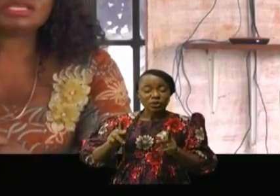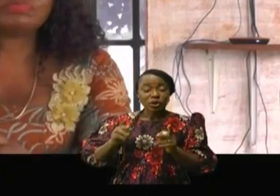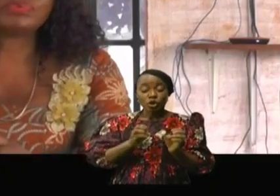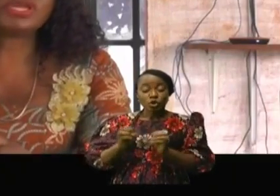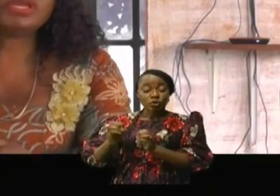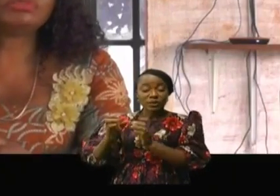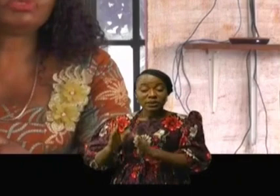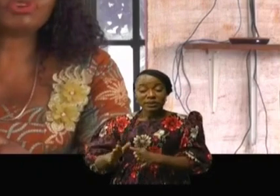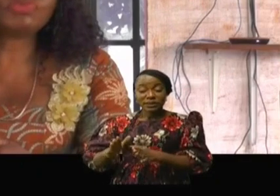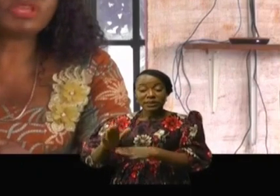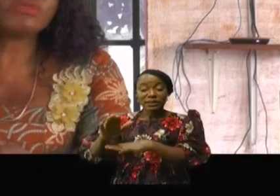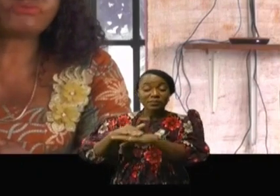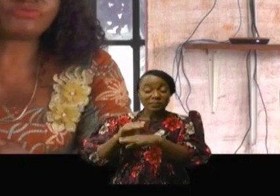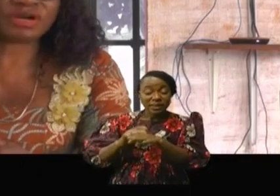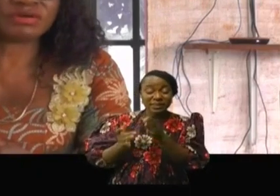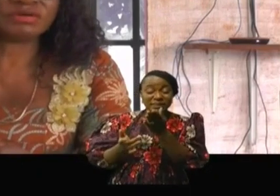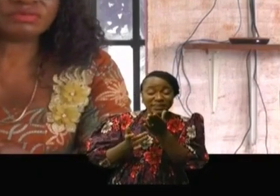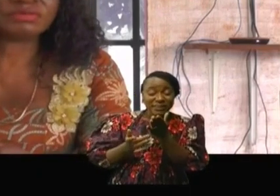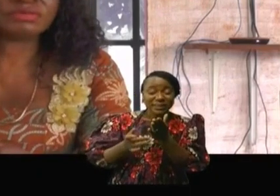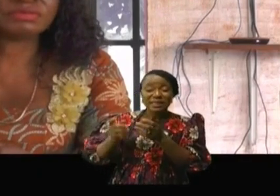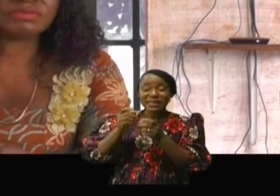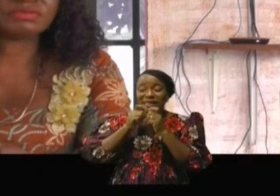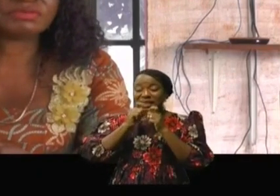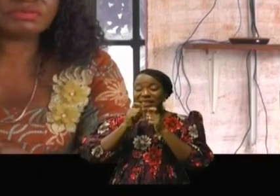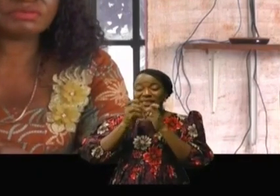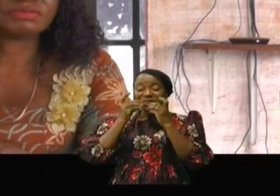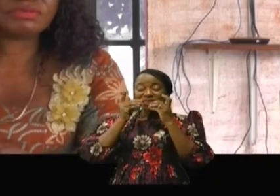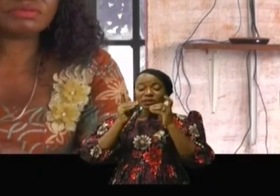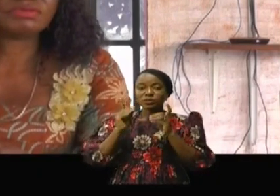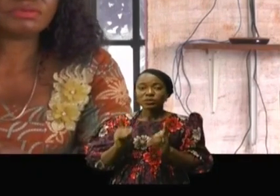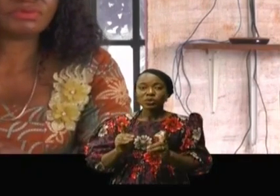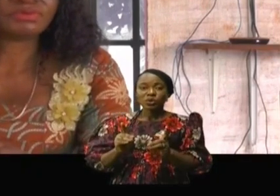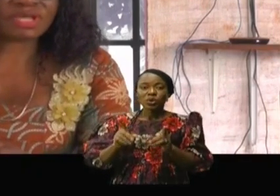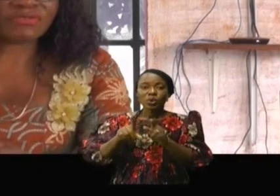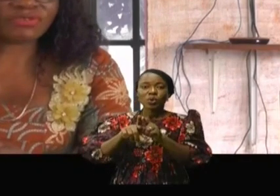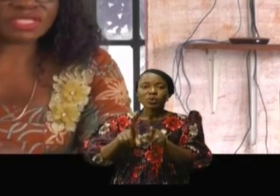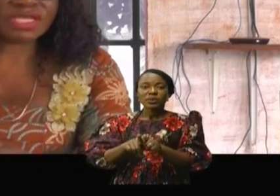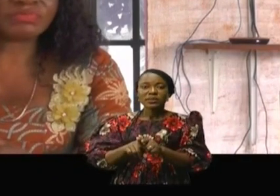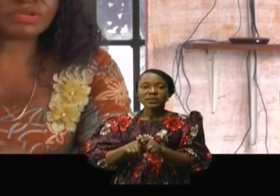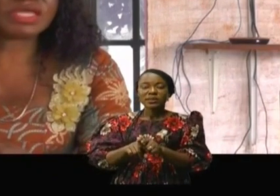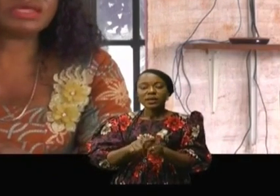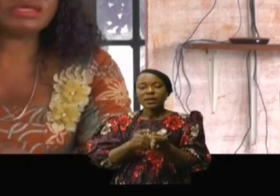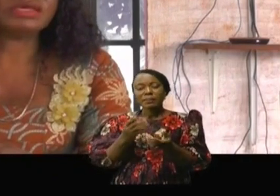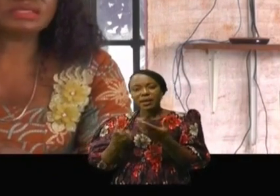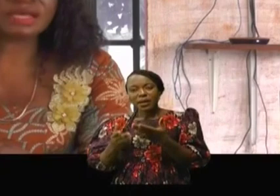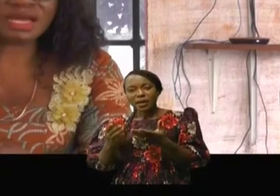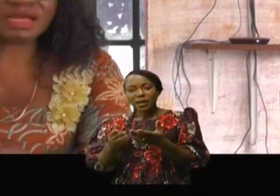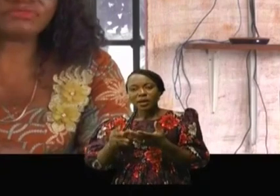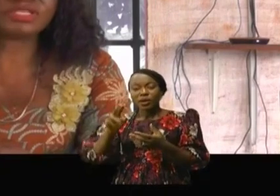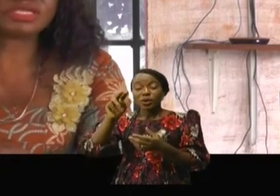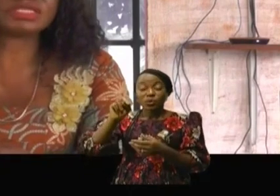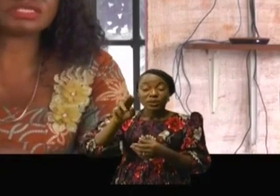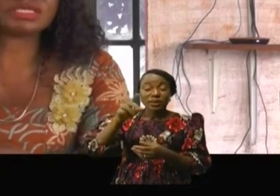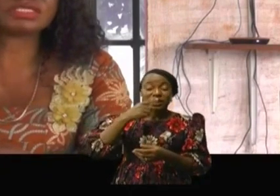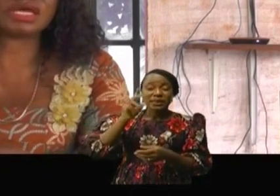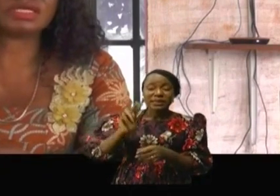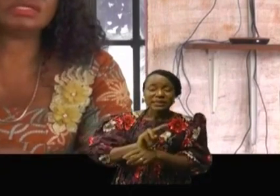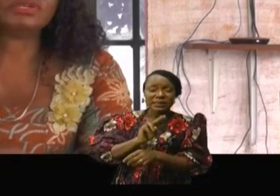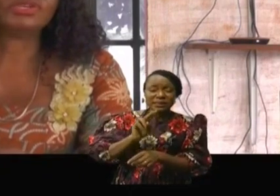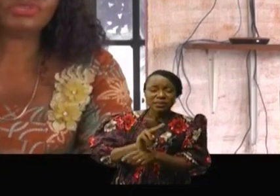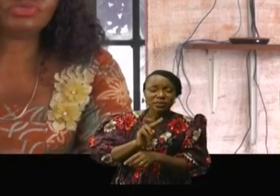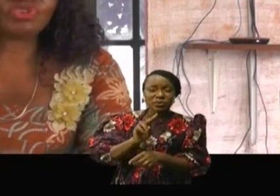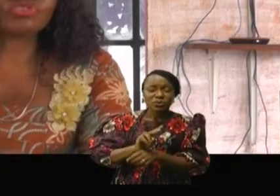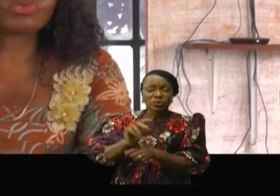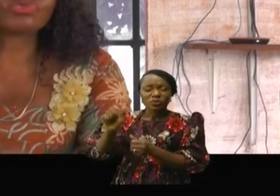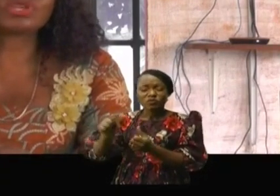de l'appel TP a tenu un point de presse autour du thème choisi par l'ONU, utilisation et usage